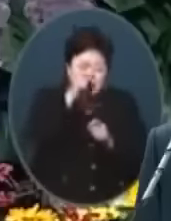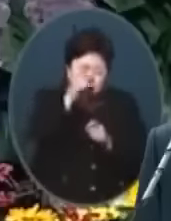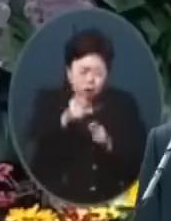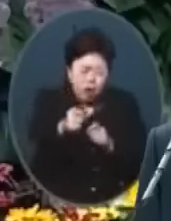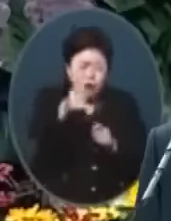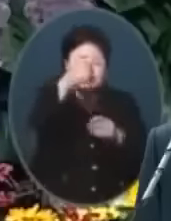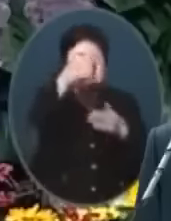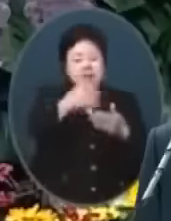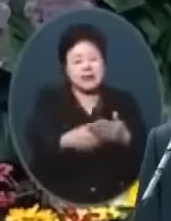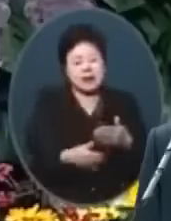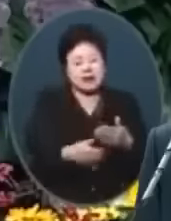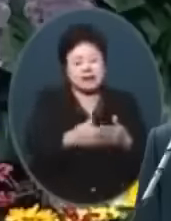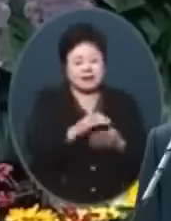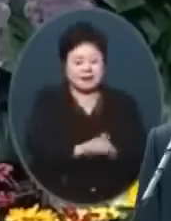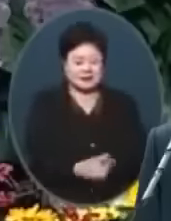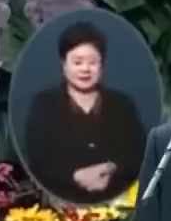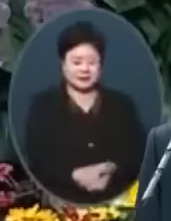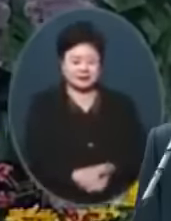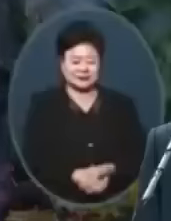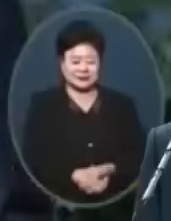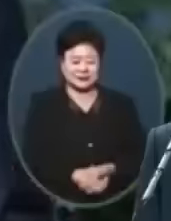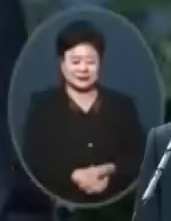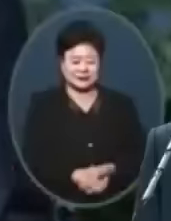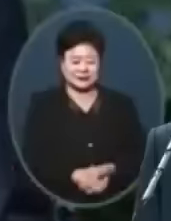영원히 남는 것입니다.